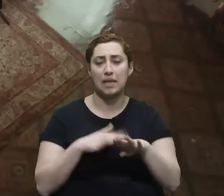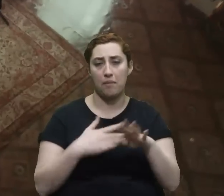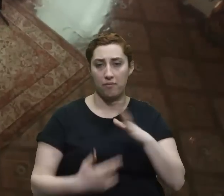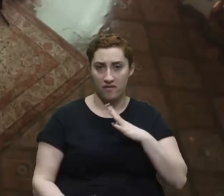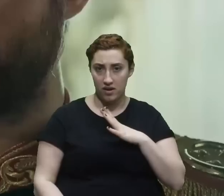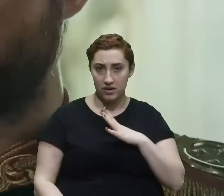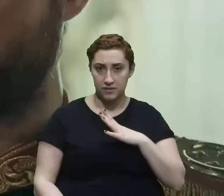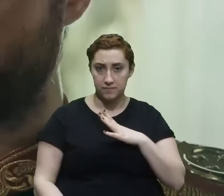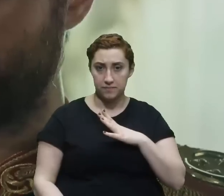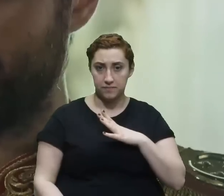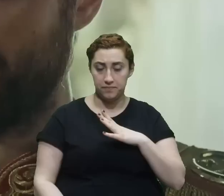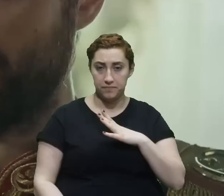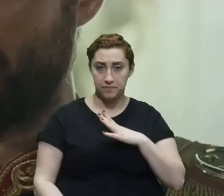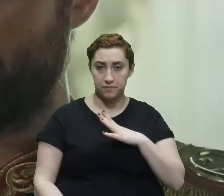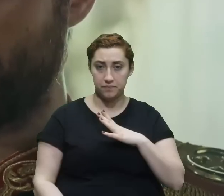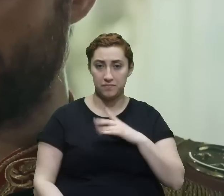sebebi var.